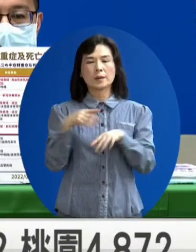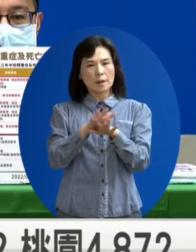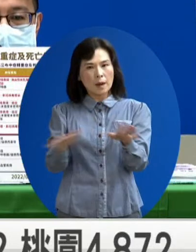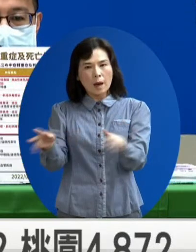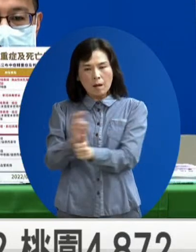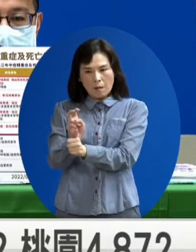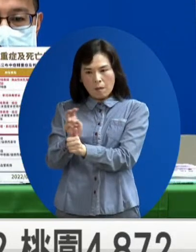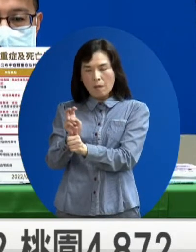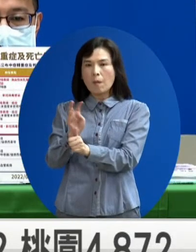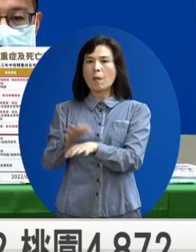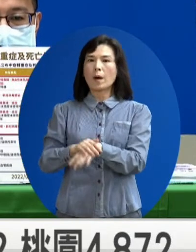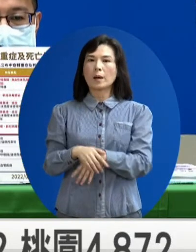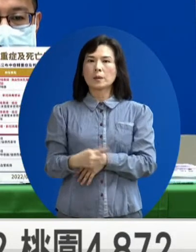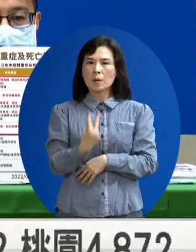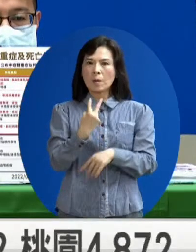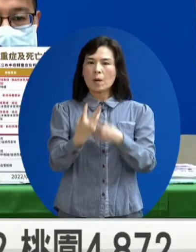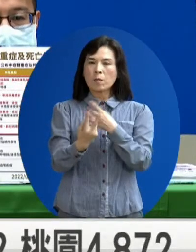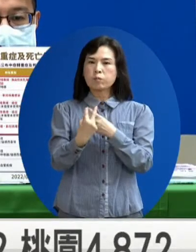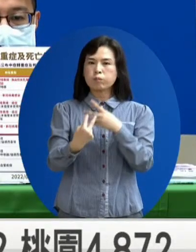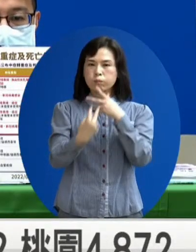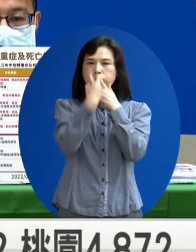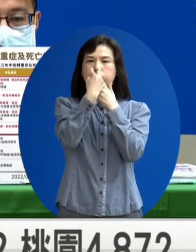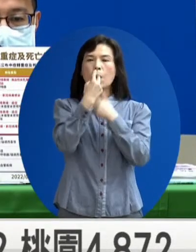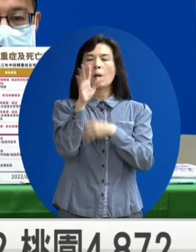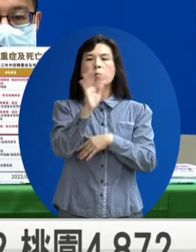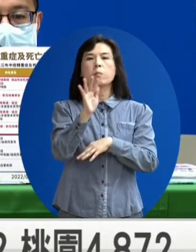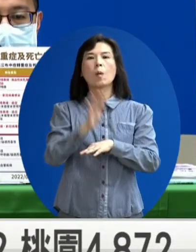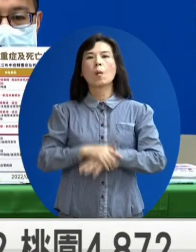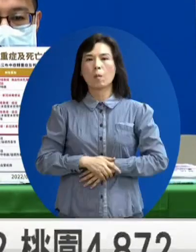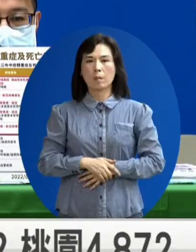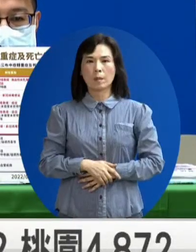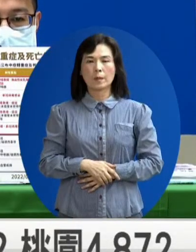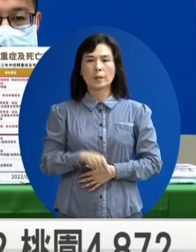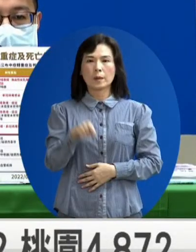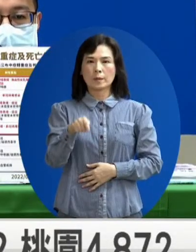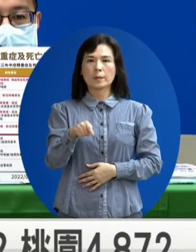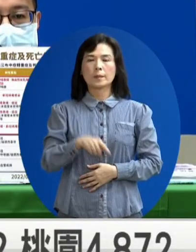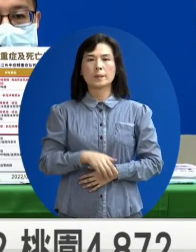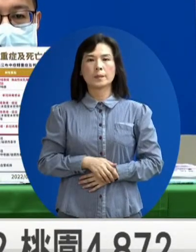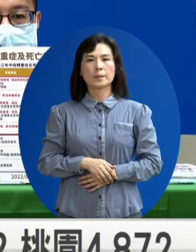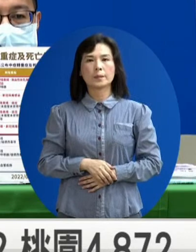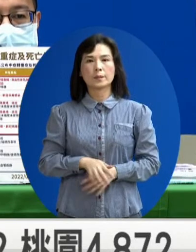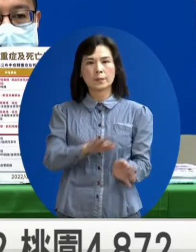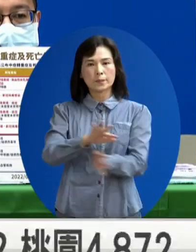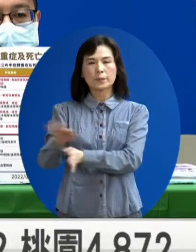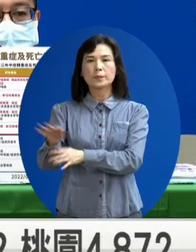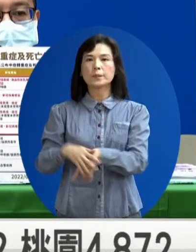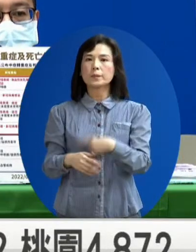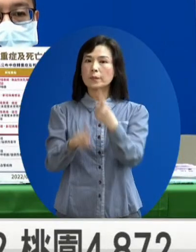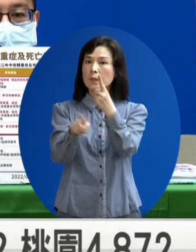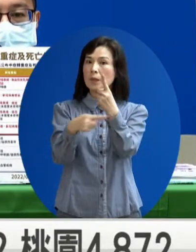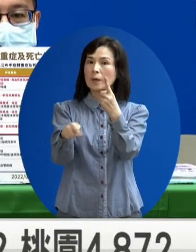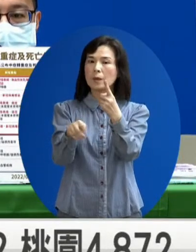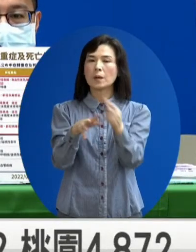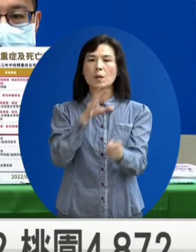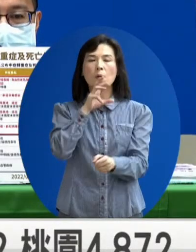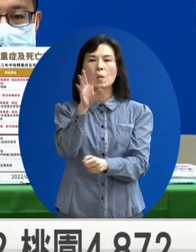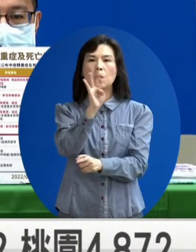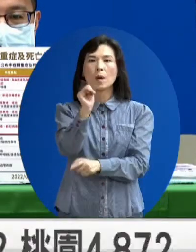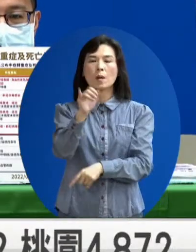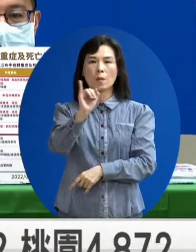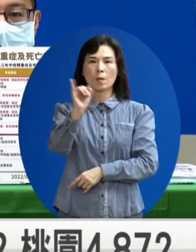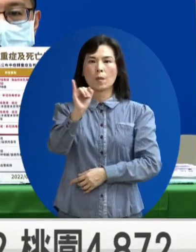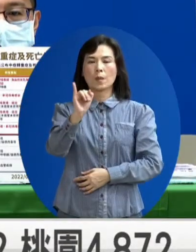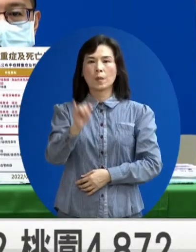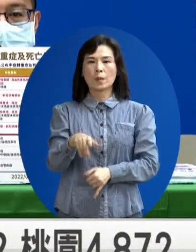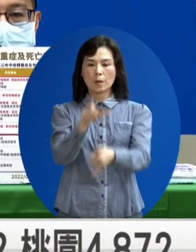是不插管不使用呼吸器的方式哈、哦，那来处理。那另外还有一位80多岁的女性，本